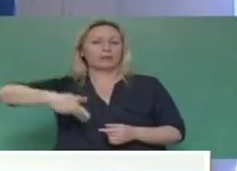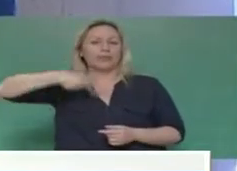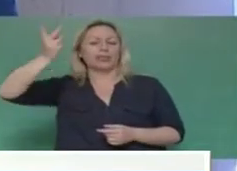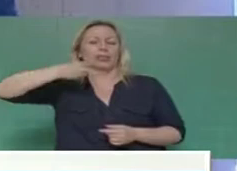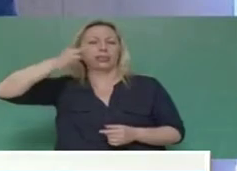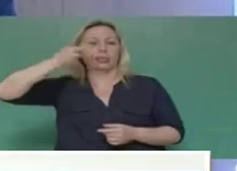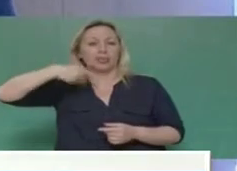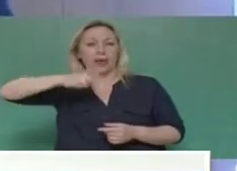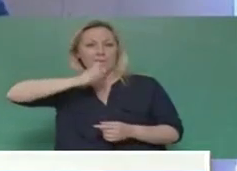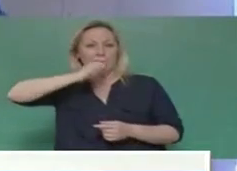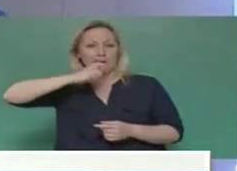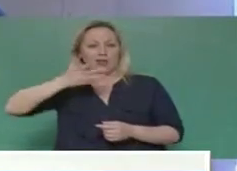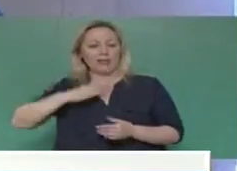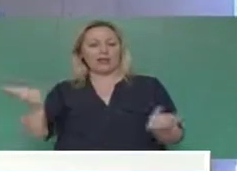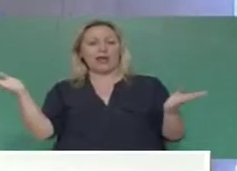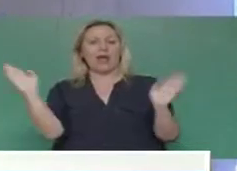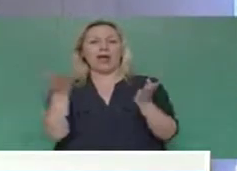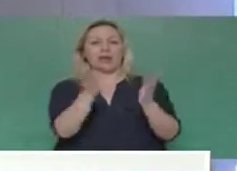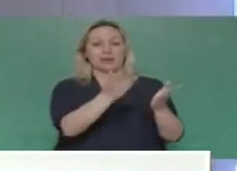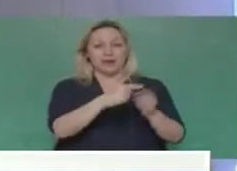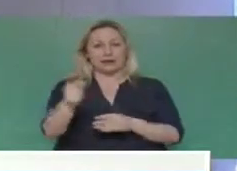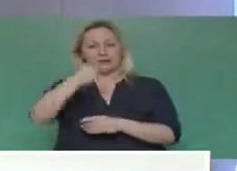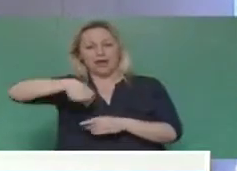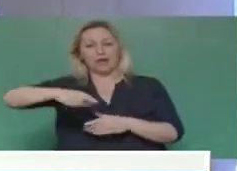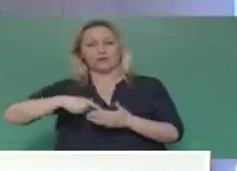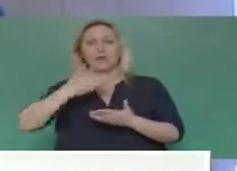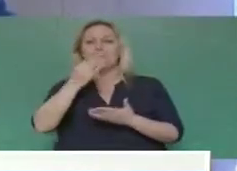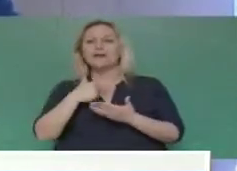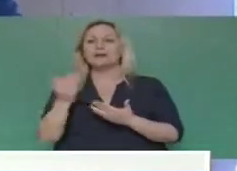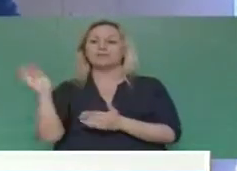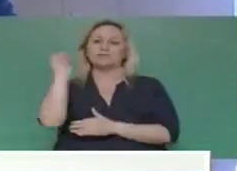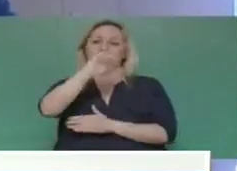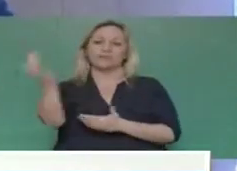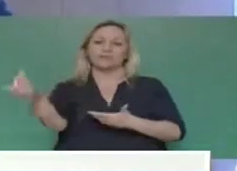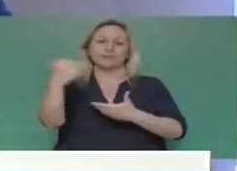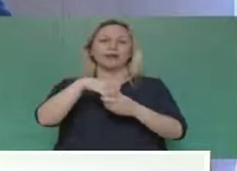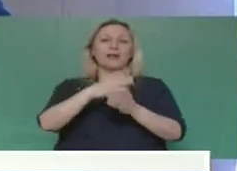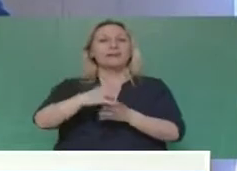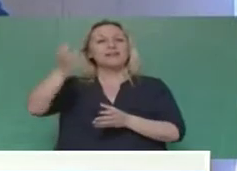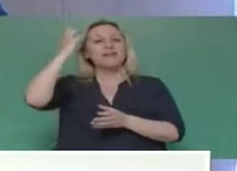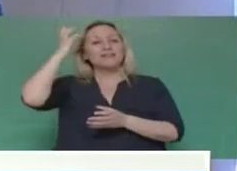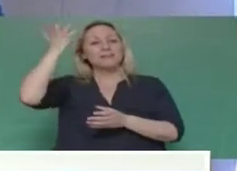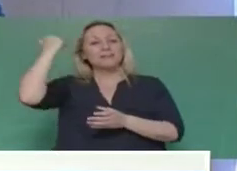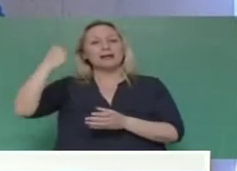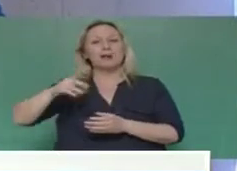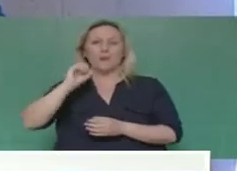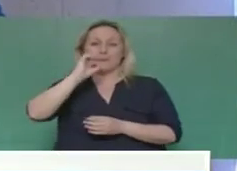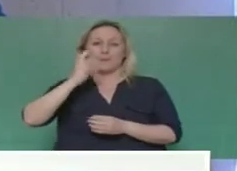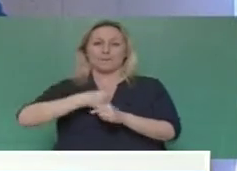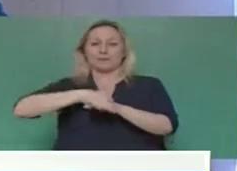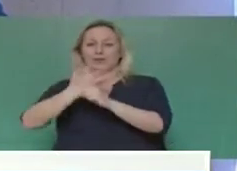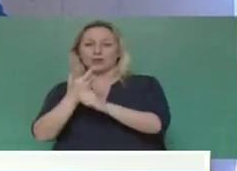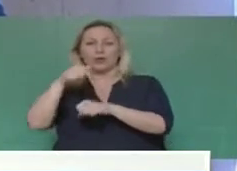πλειοψηφιών που δεν ελέγχει και στην ομοιρία των στελεχών του παλιού ΠΑΣΟΚ, της νέας κεντροαριστεράς, του κινήματος